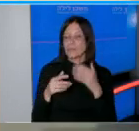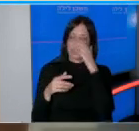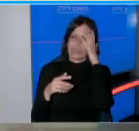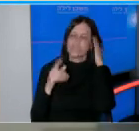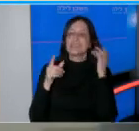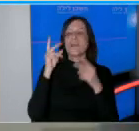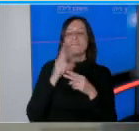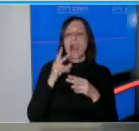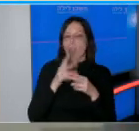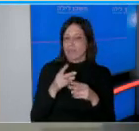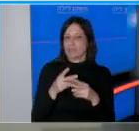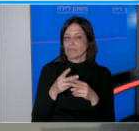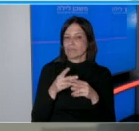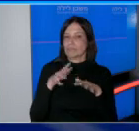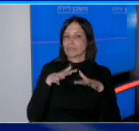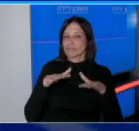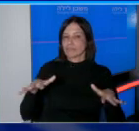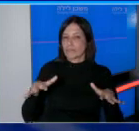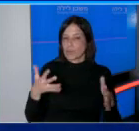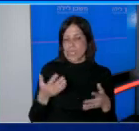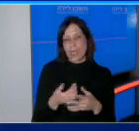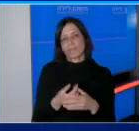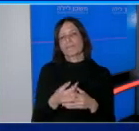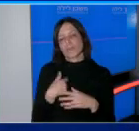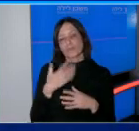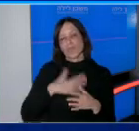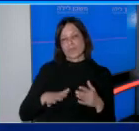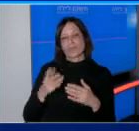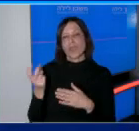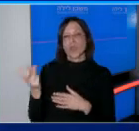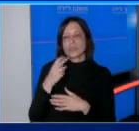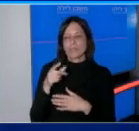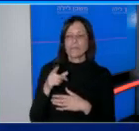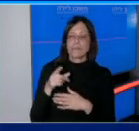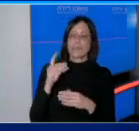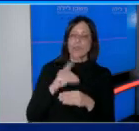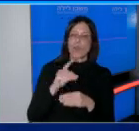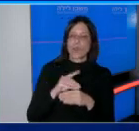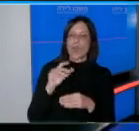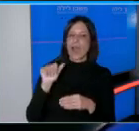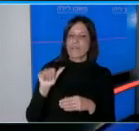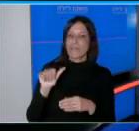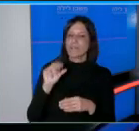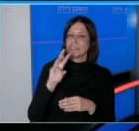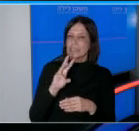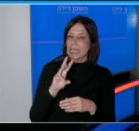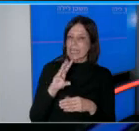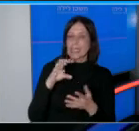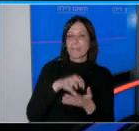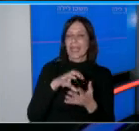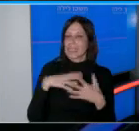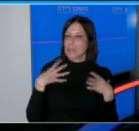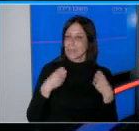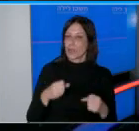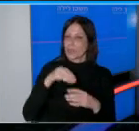כן. מחלה מאוד שכיחה. אני רוצה להוסיף עלינו לשיחה את דוקטור אביב סגב, מנהל המחלקה לפסיכיאטריה דחופה, במרכז לבריאות הנפש שלוותה,